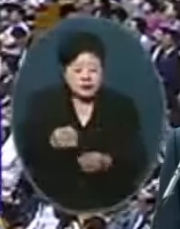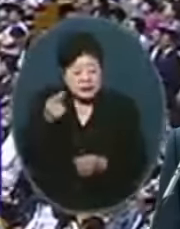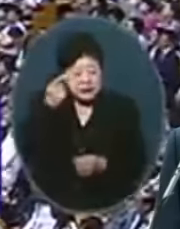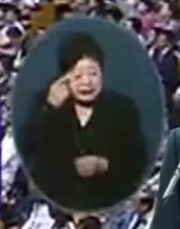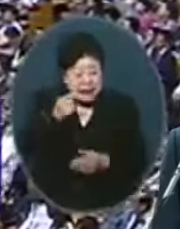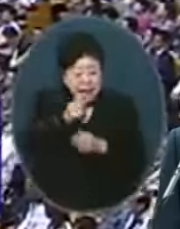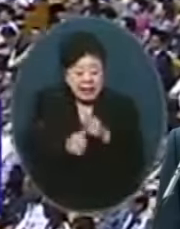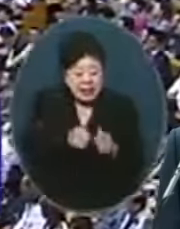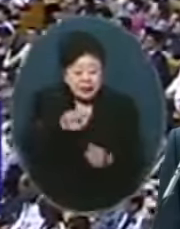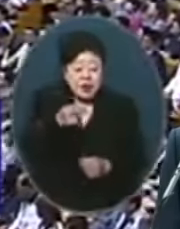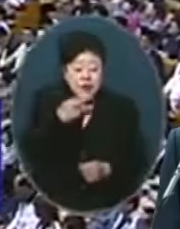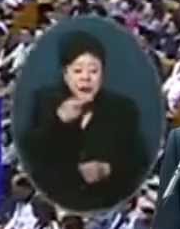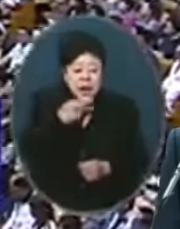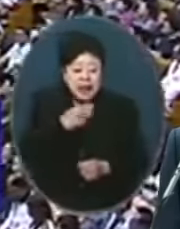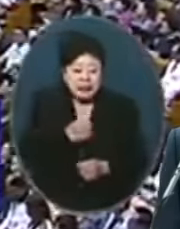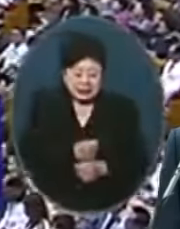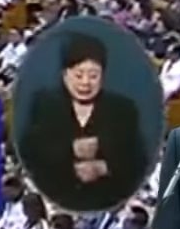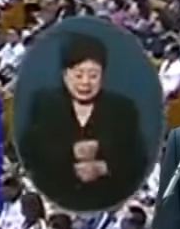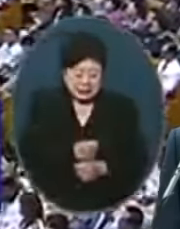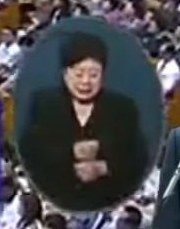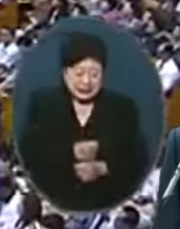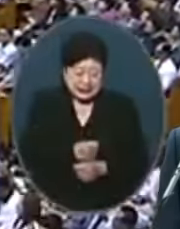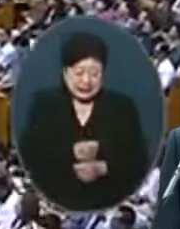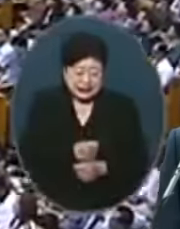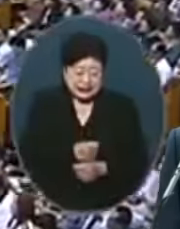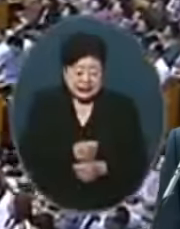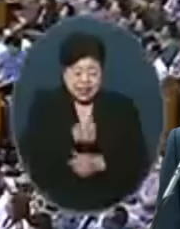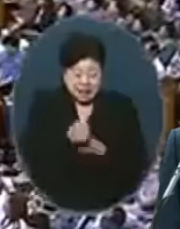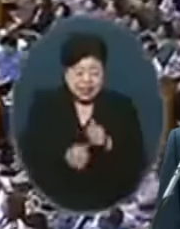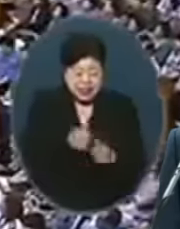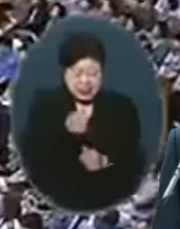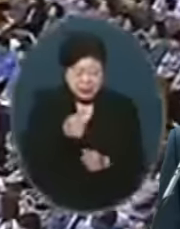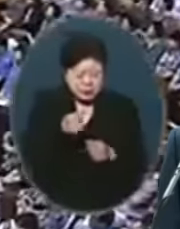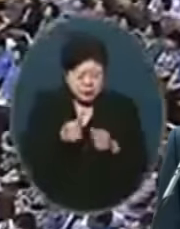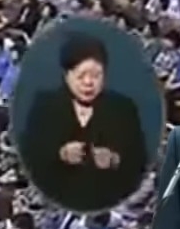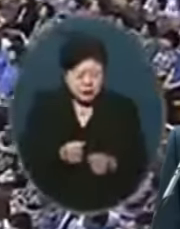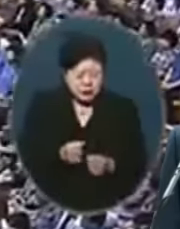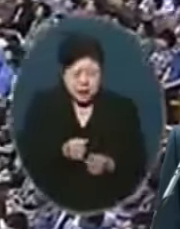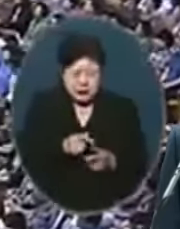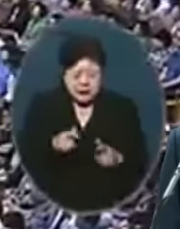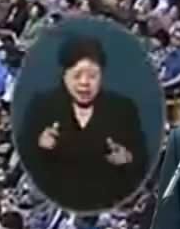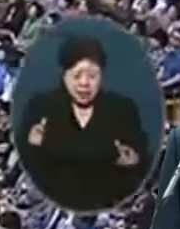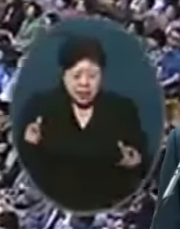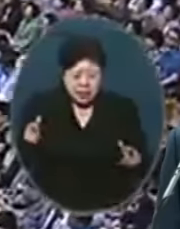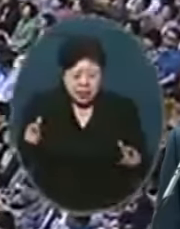사상에 하나님이 없다 하느냐. 하나님 계시지 않다.